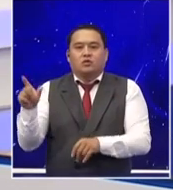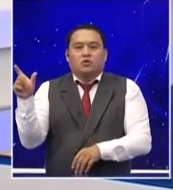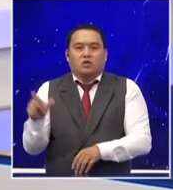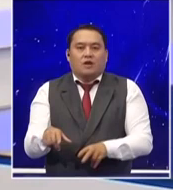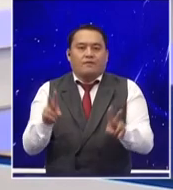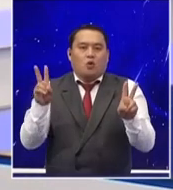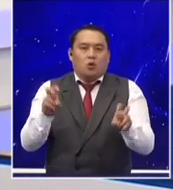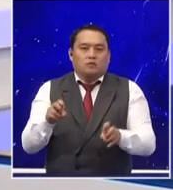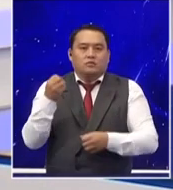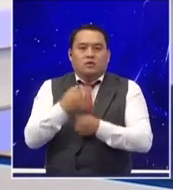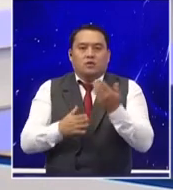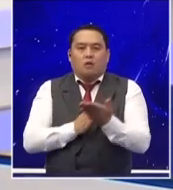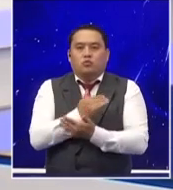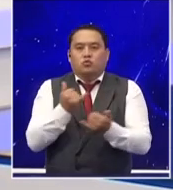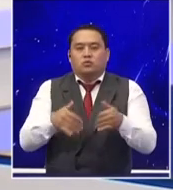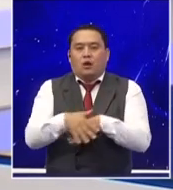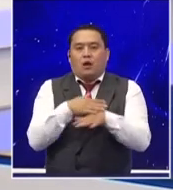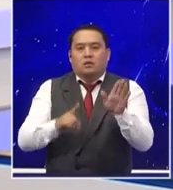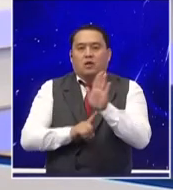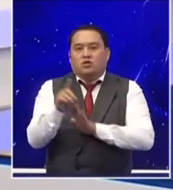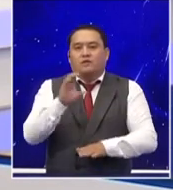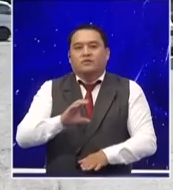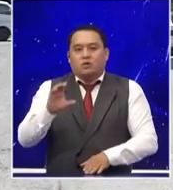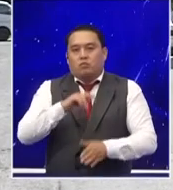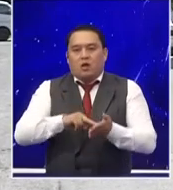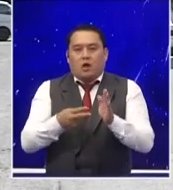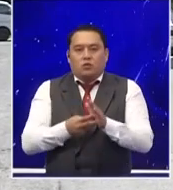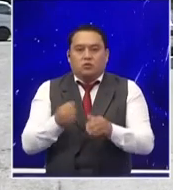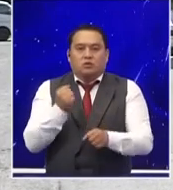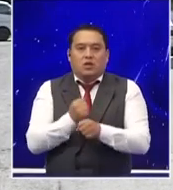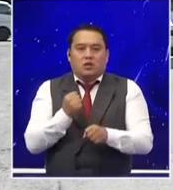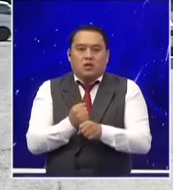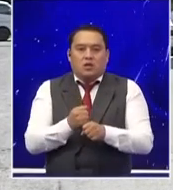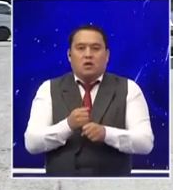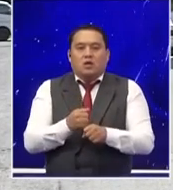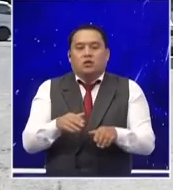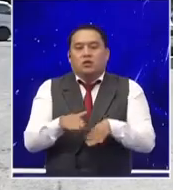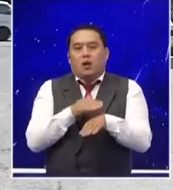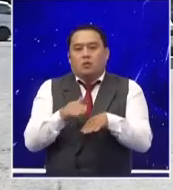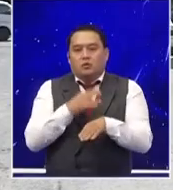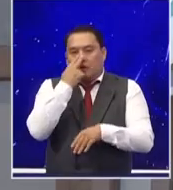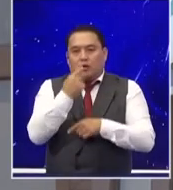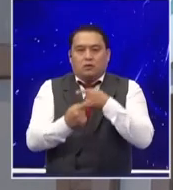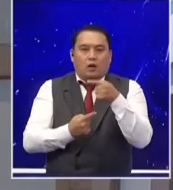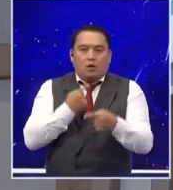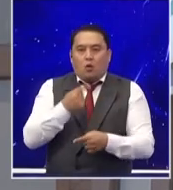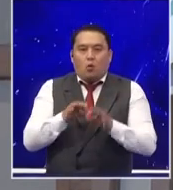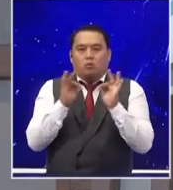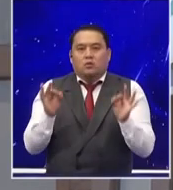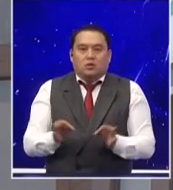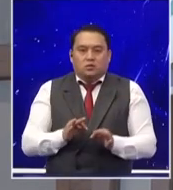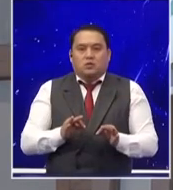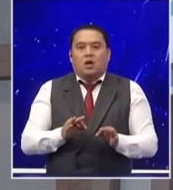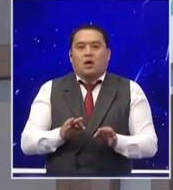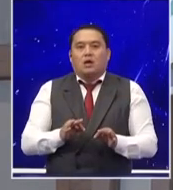проводят сотрудники центра обслуживания населения с начала сентября планируется сделать так называемый же из добра традиционным таким образом сотрудники